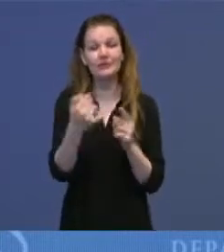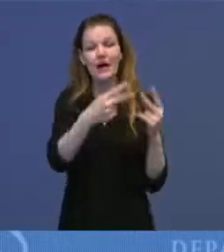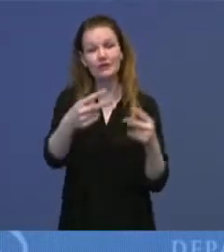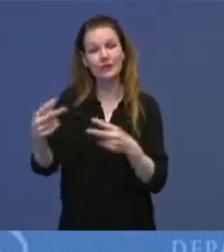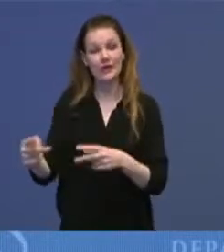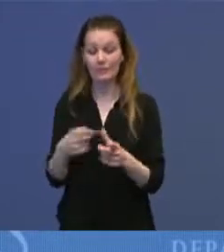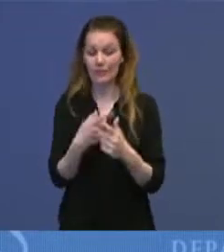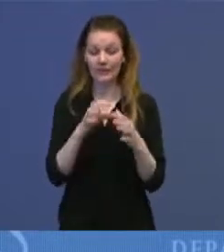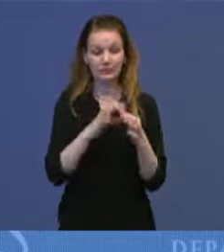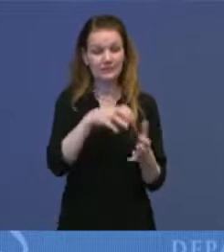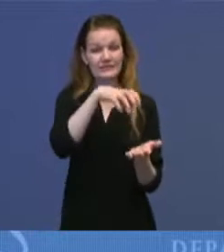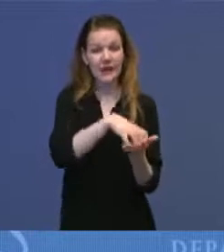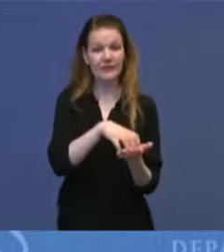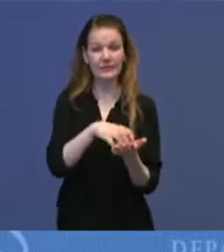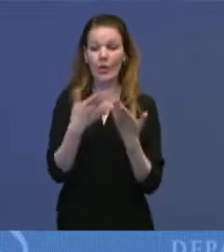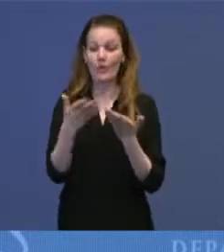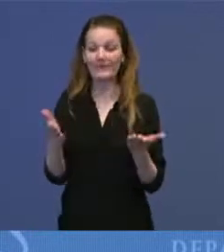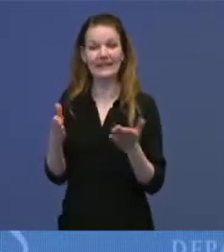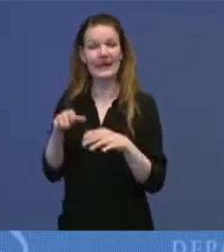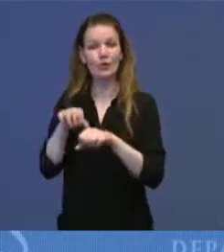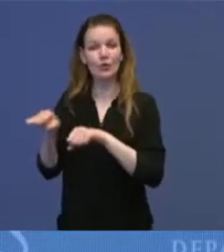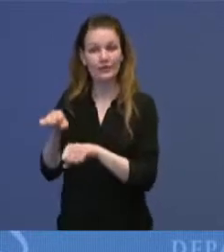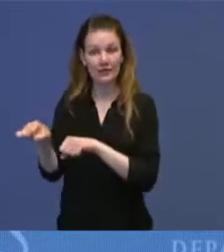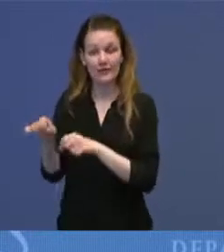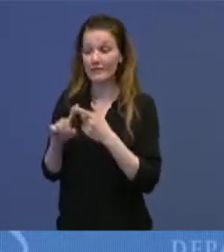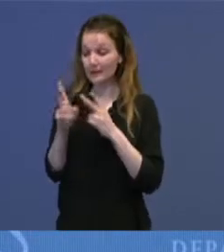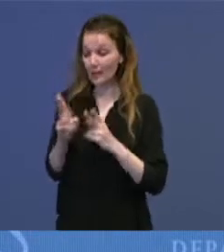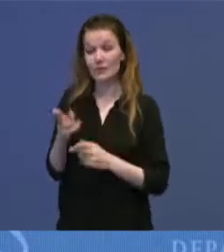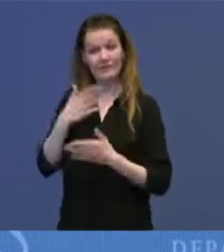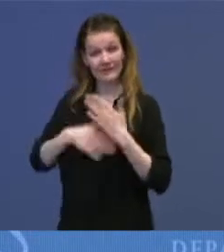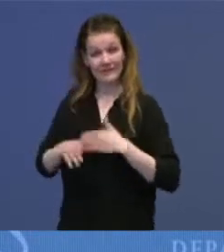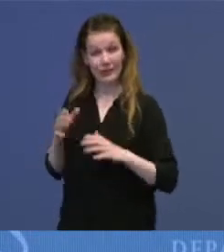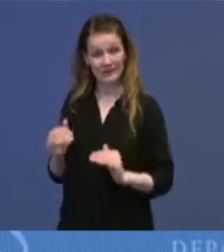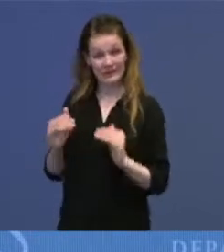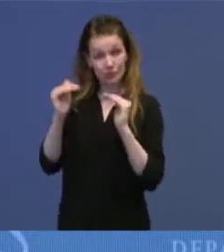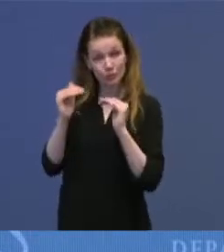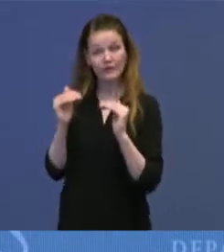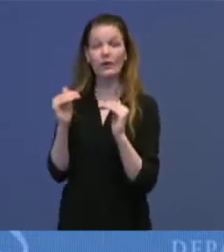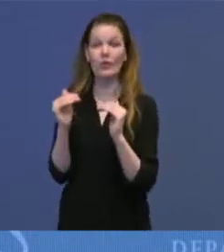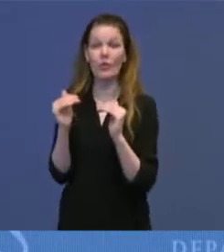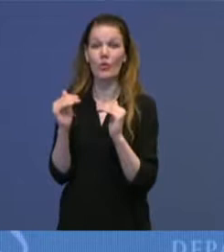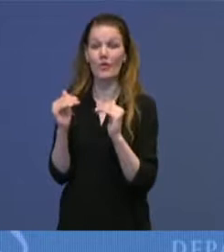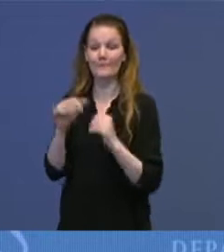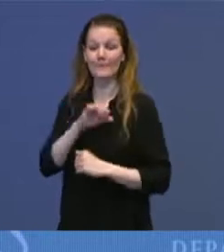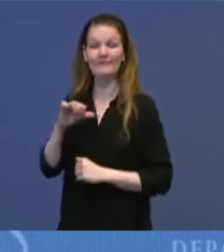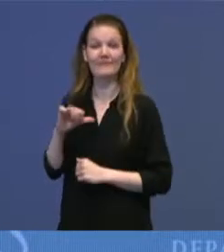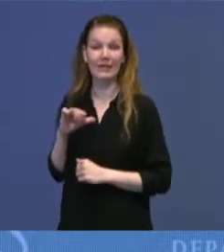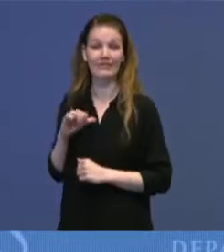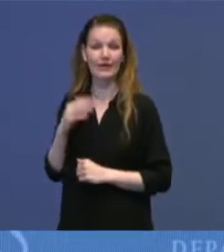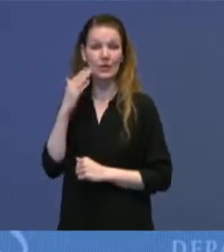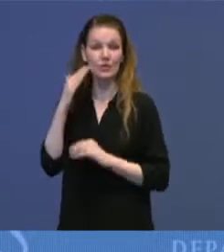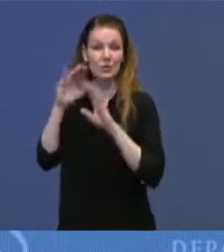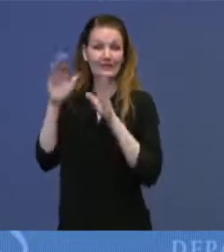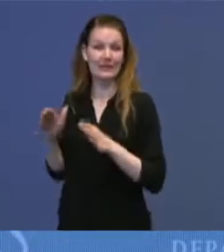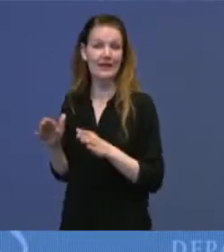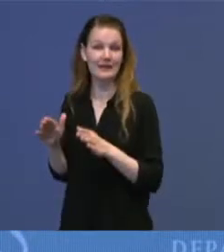både statlige og offentlige kommunale aktører, men også da med frivillige organisasjoner og private husholdninger